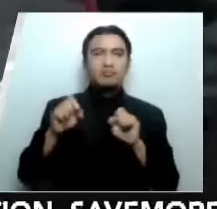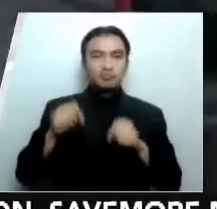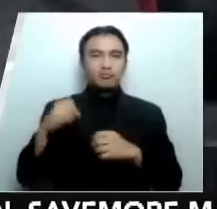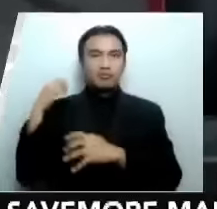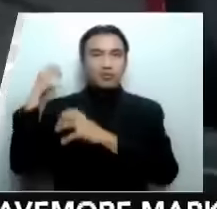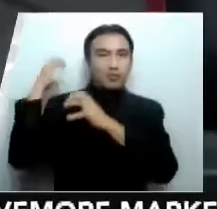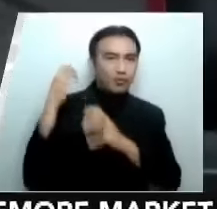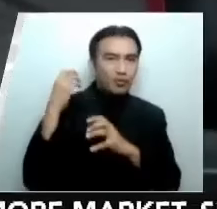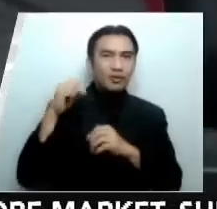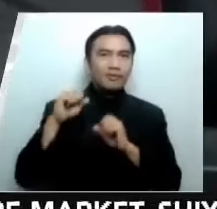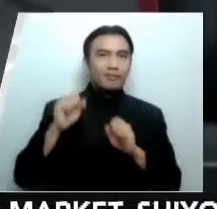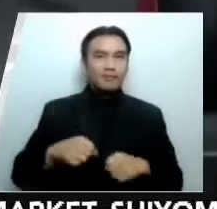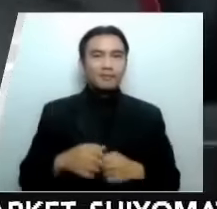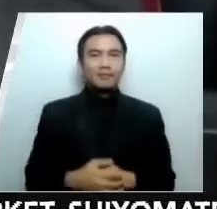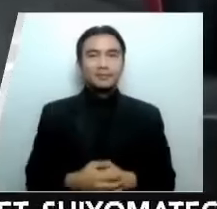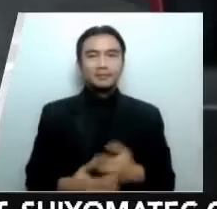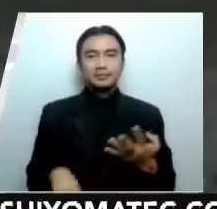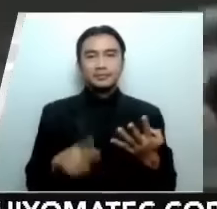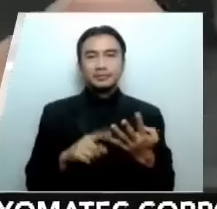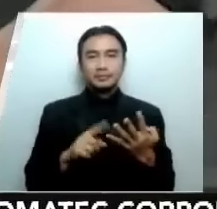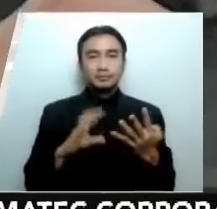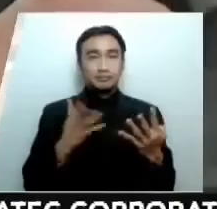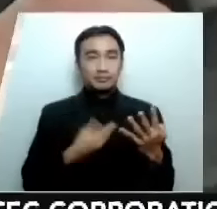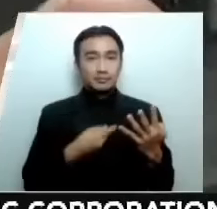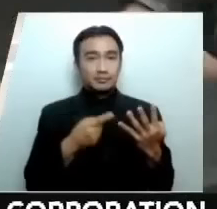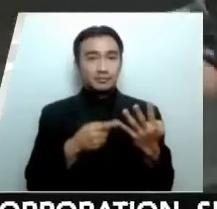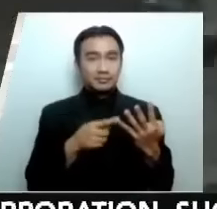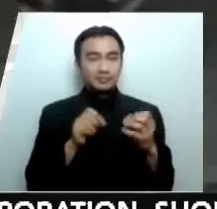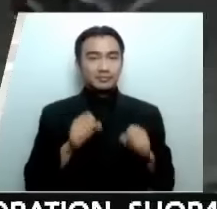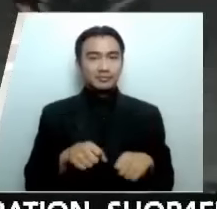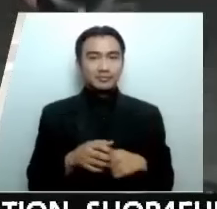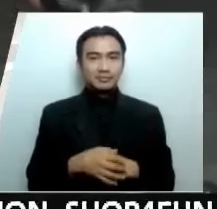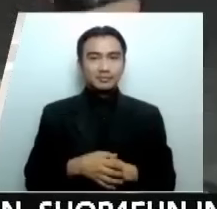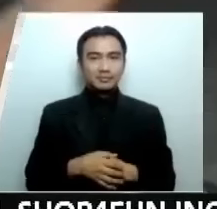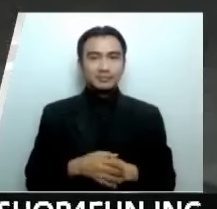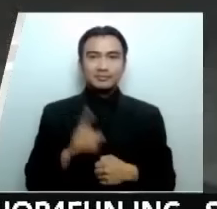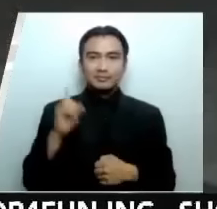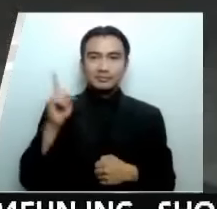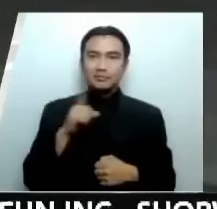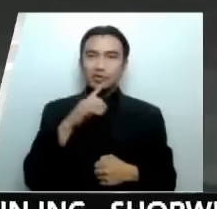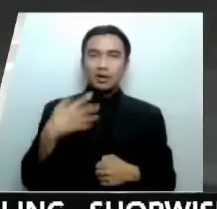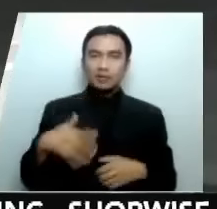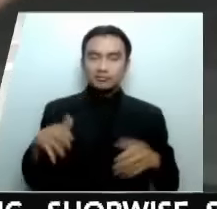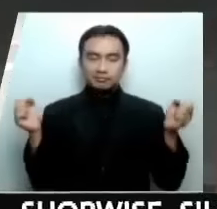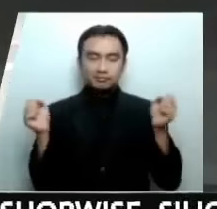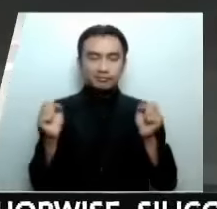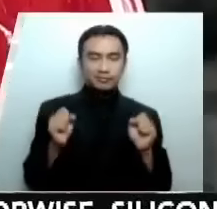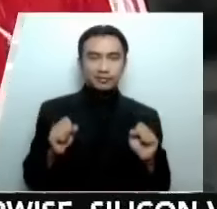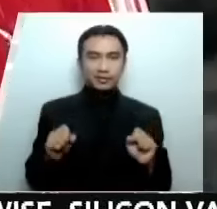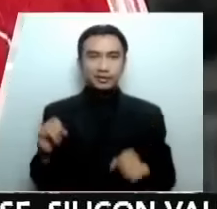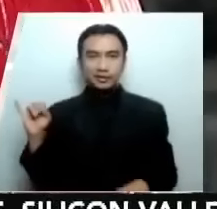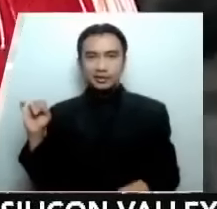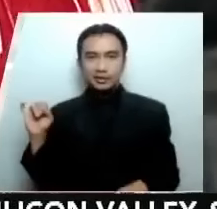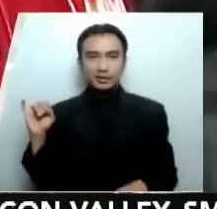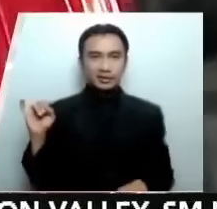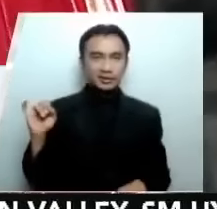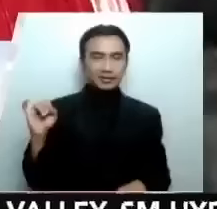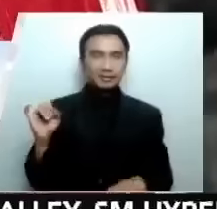Chelsea Marie na isang transgender. The Pinay Vixen. I'm sexy, sassy, classy. I feel